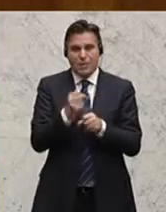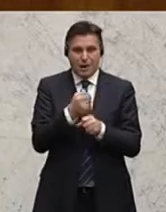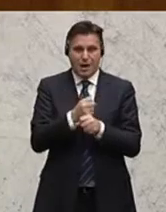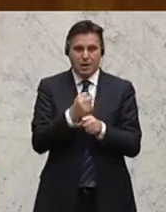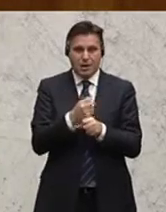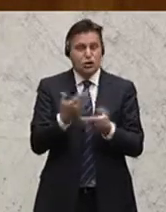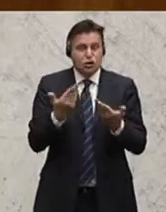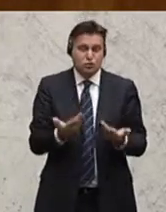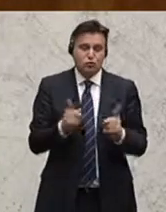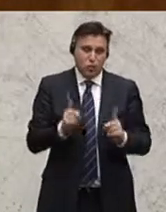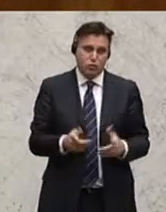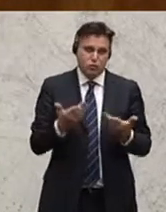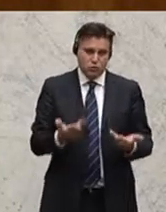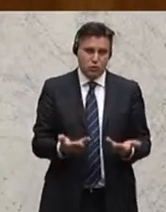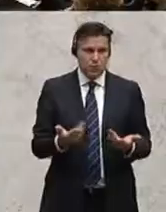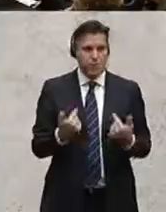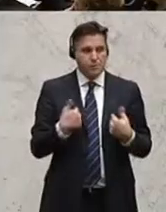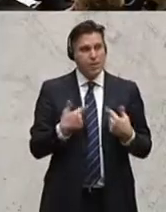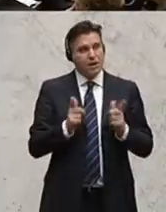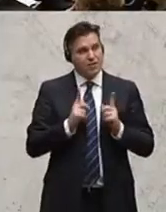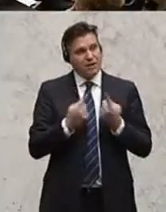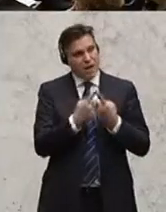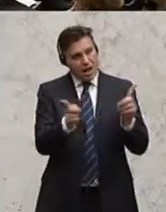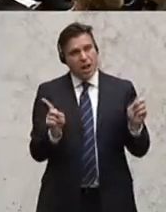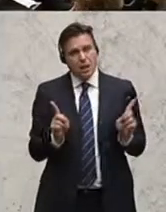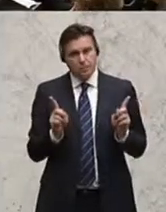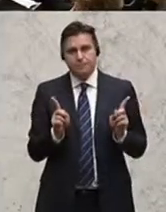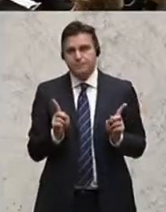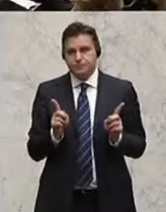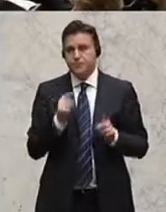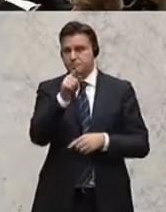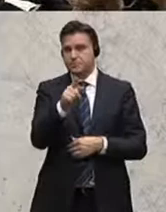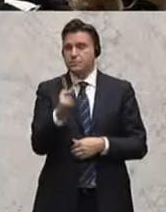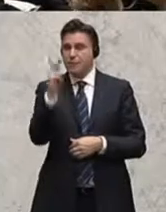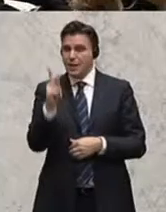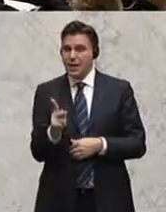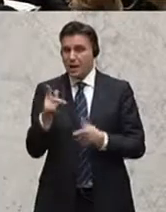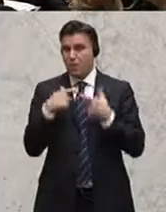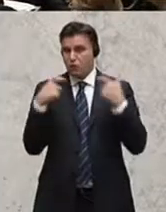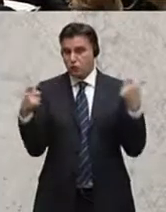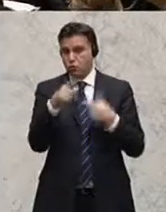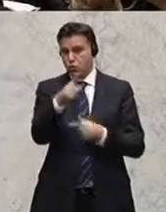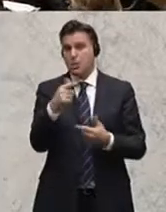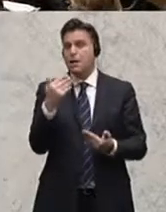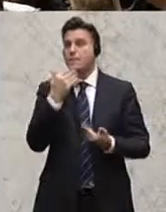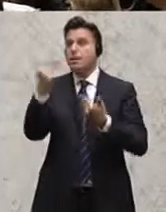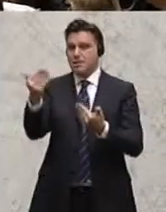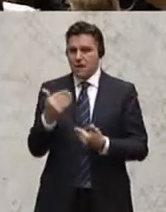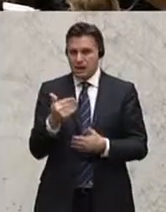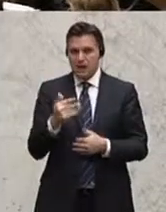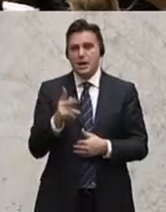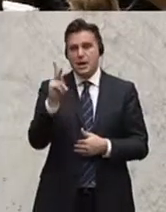wäre angebracht und ich würde mich von Ihnen allen erwarten, dass Sie sich irgendwann einmal bei einem Kammerfunktionär dafür bedanken, dass die